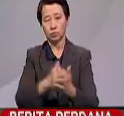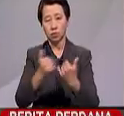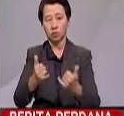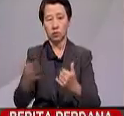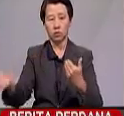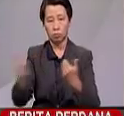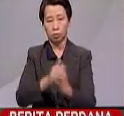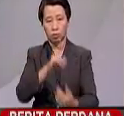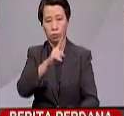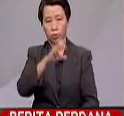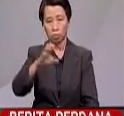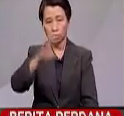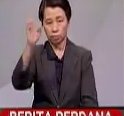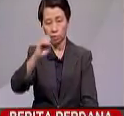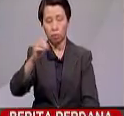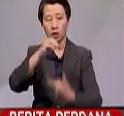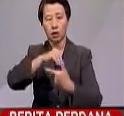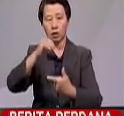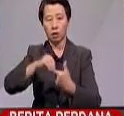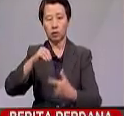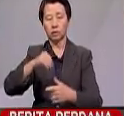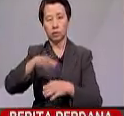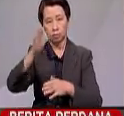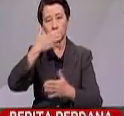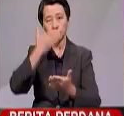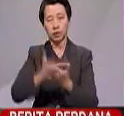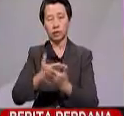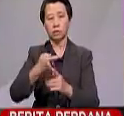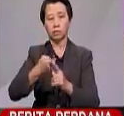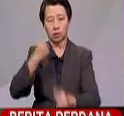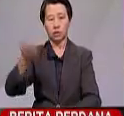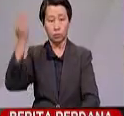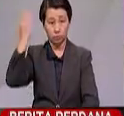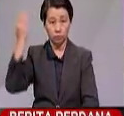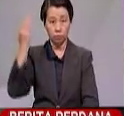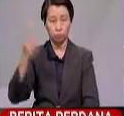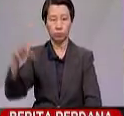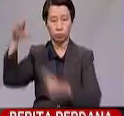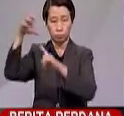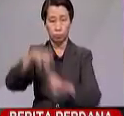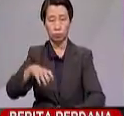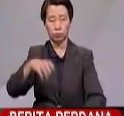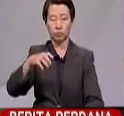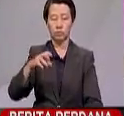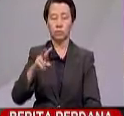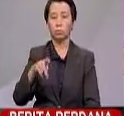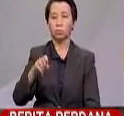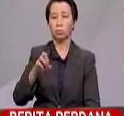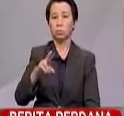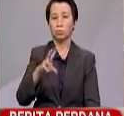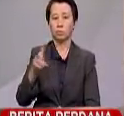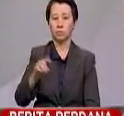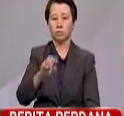back 100% or even better than last time. Kejohanan badminton Pro 2 Malaysia Masters